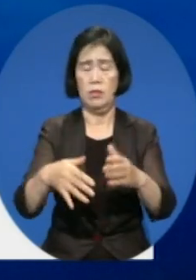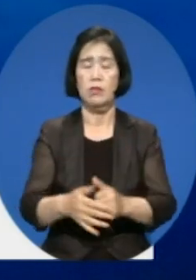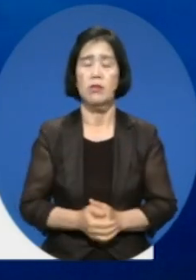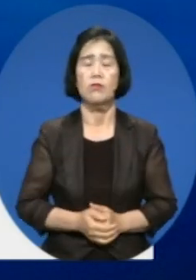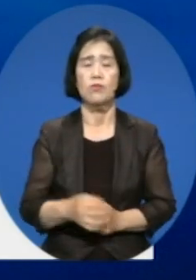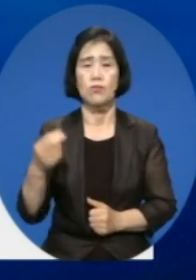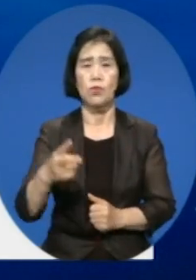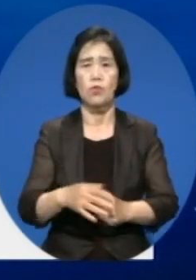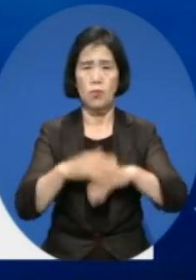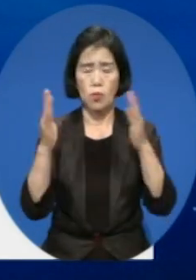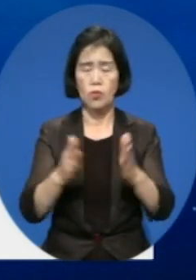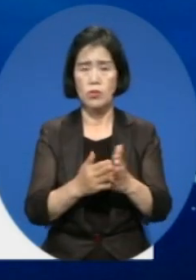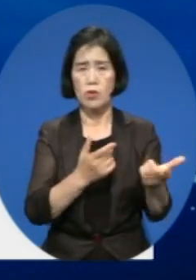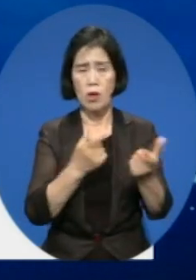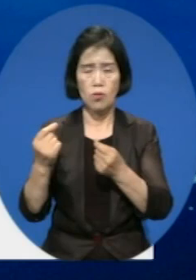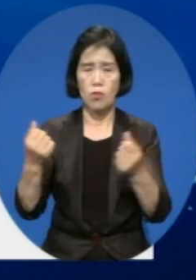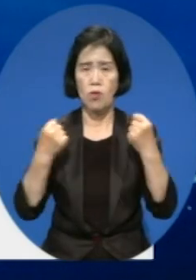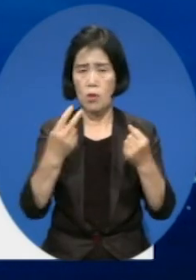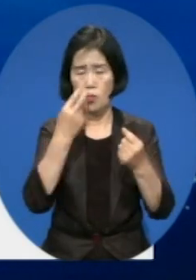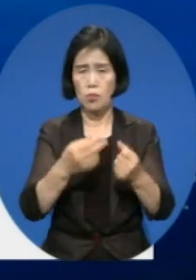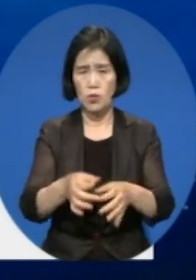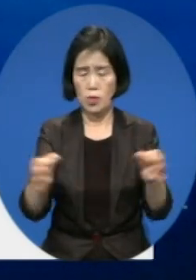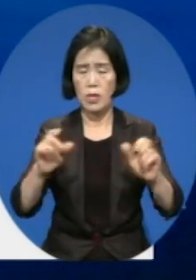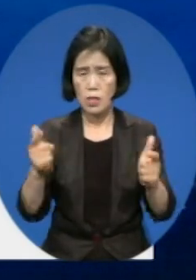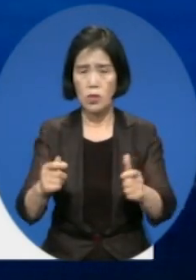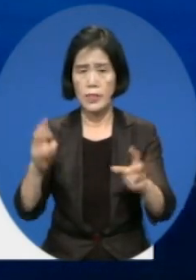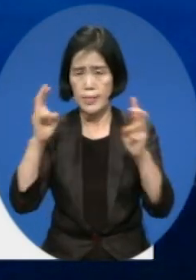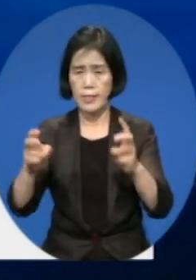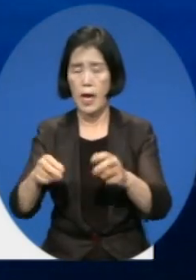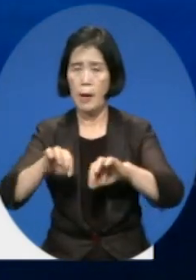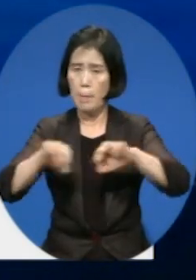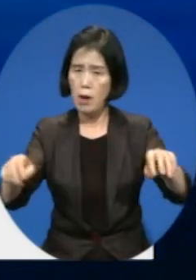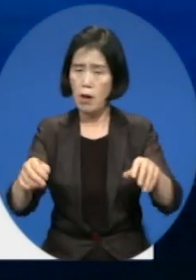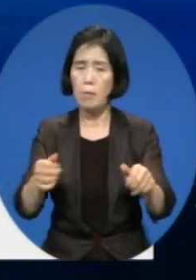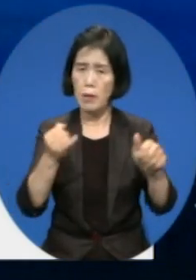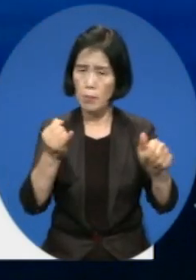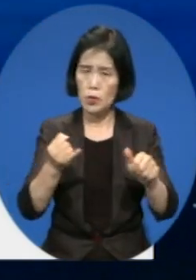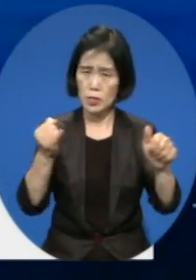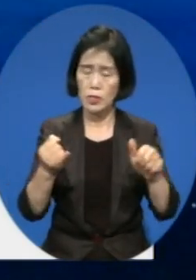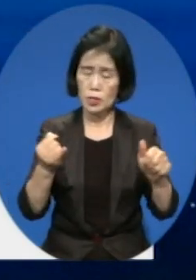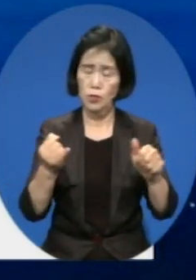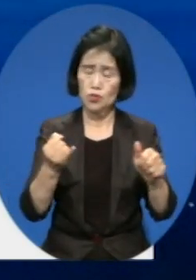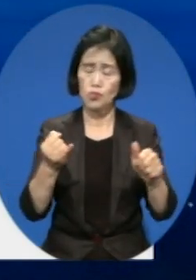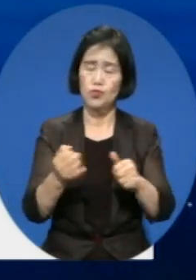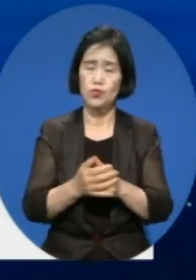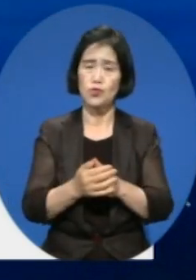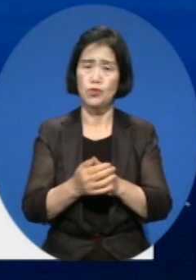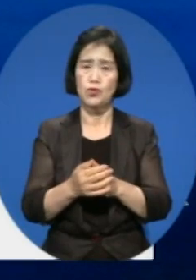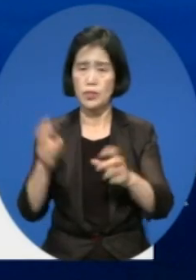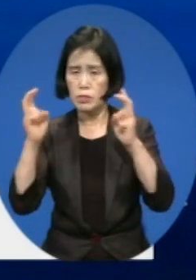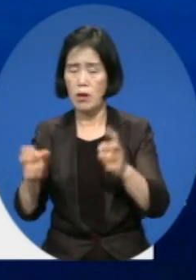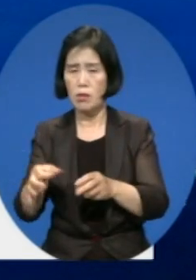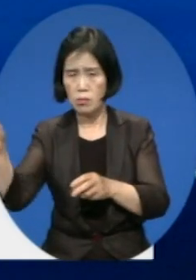아울러 모든 가구가 한꺼번에 건강보험료를 내는 게 아닙니다. 직장을 따로 다니고 있는 맞벌이 부부들 같은 경우에는 어떻게